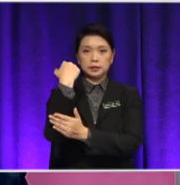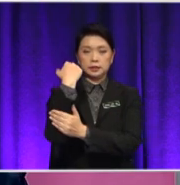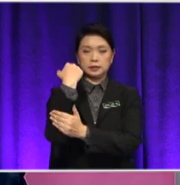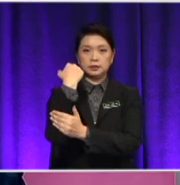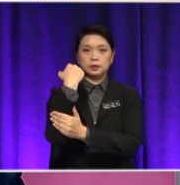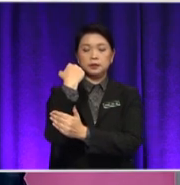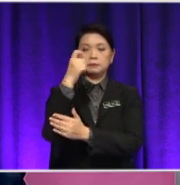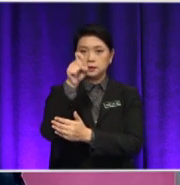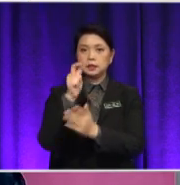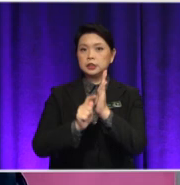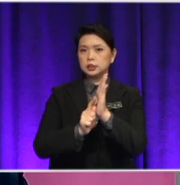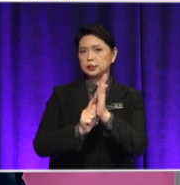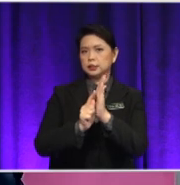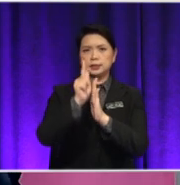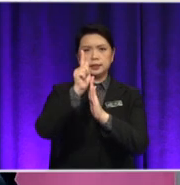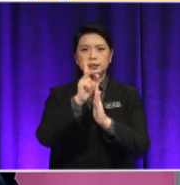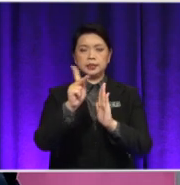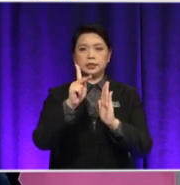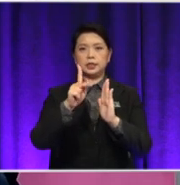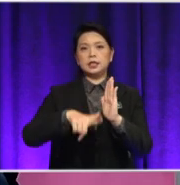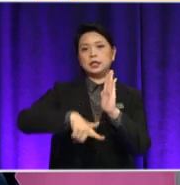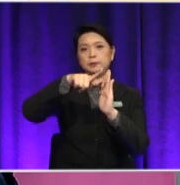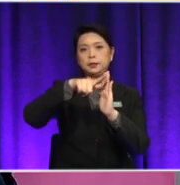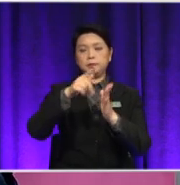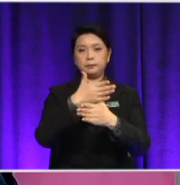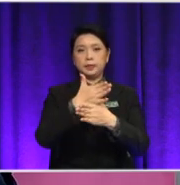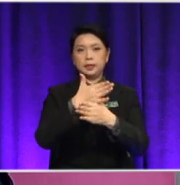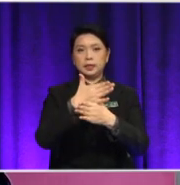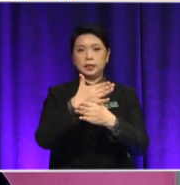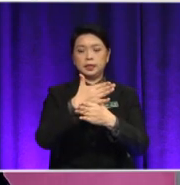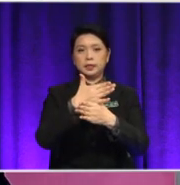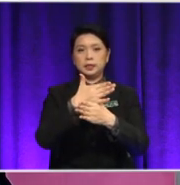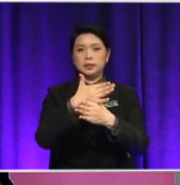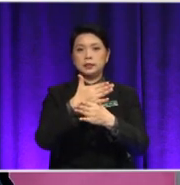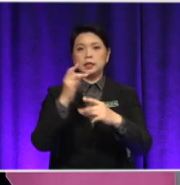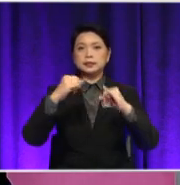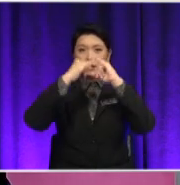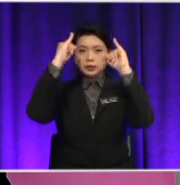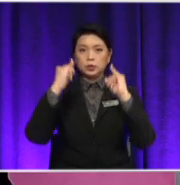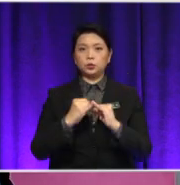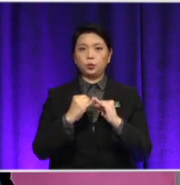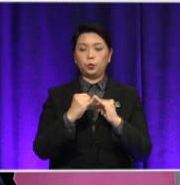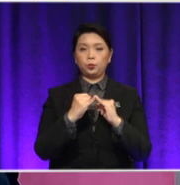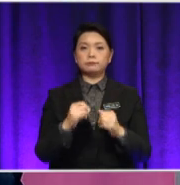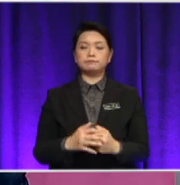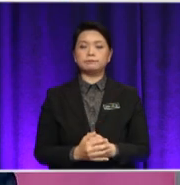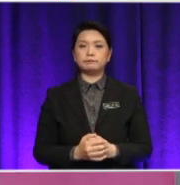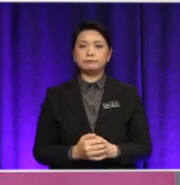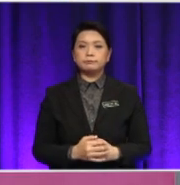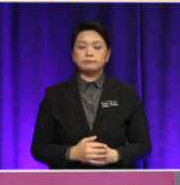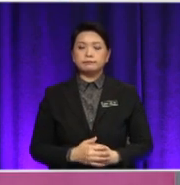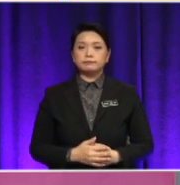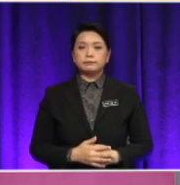tadi, dia kata di main badminton dia terkehel kan? Balut pastikan letak di atas lebih daripada jantung lah.